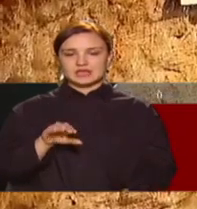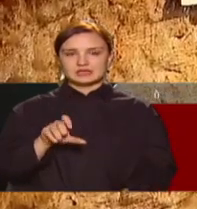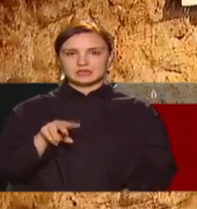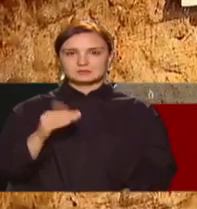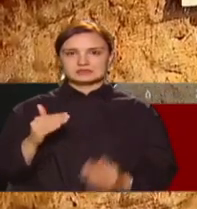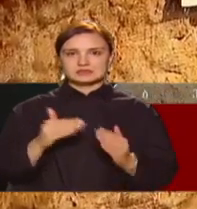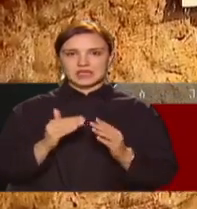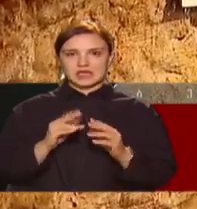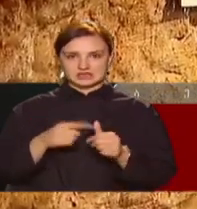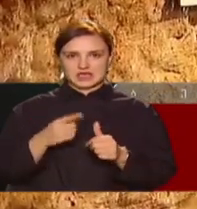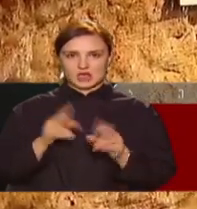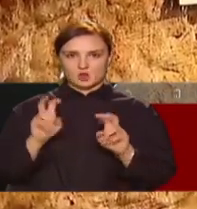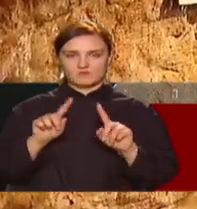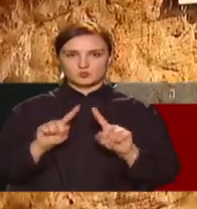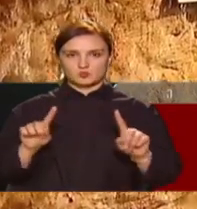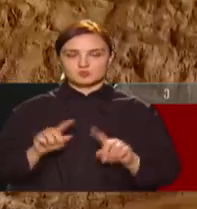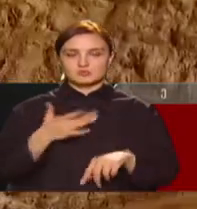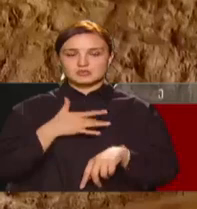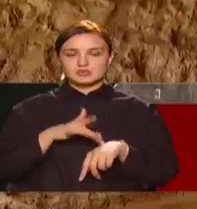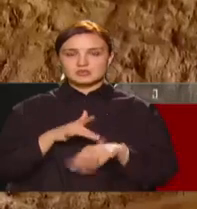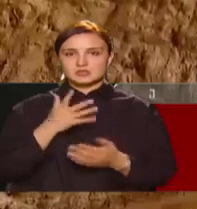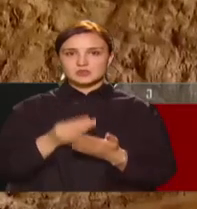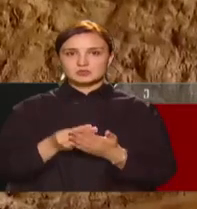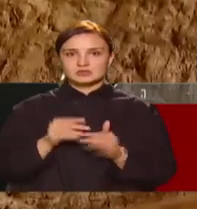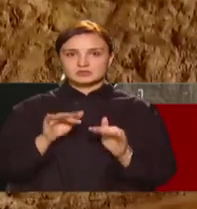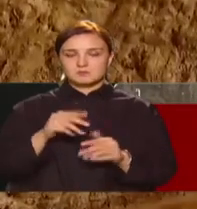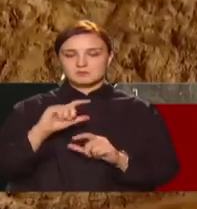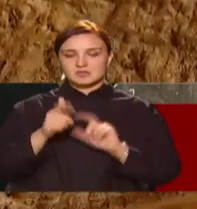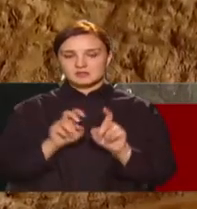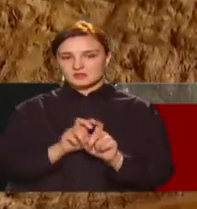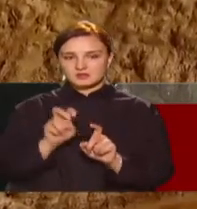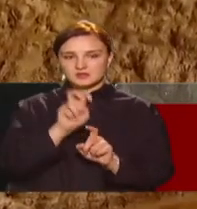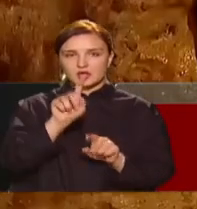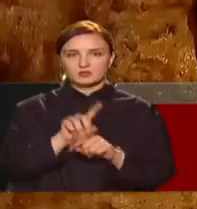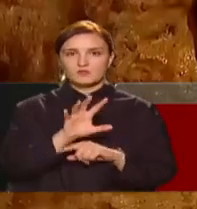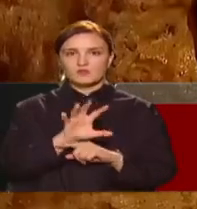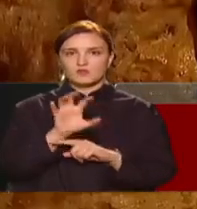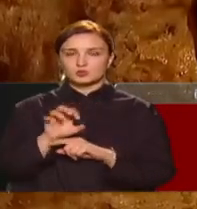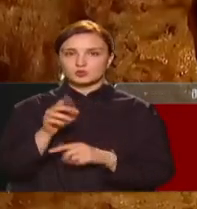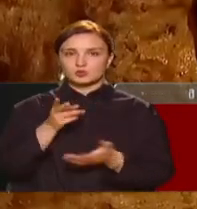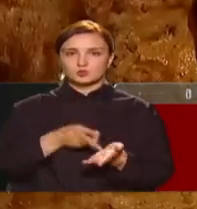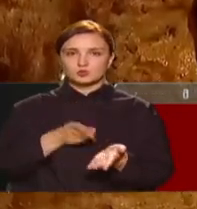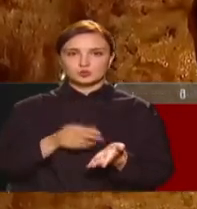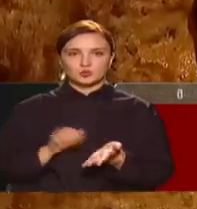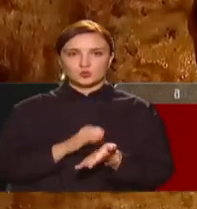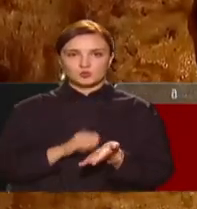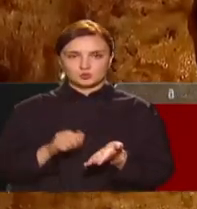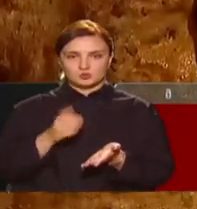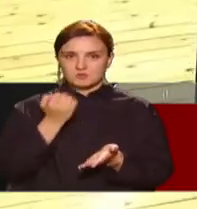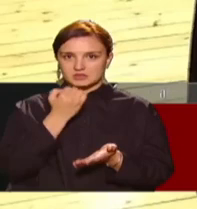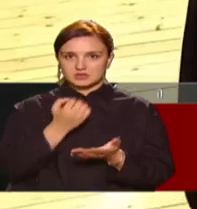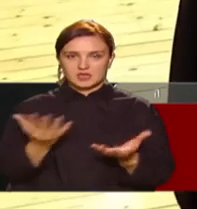სახელობის მუზეუმში მოეწყო, მისი საყვარელი საქმიანობის მთამსვლელობის და ფოტოგრაფიის ამსახველი დოკუმენტური მასალა ერთადაა